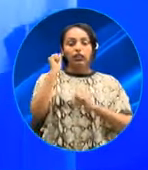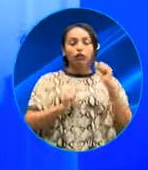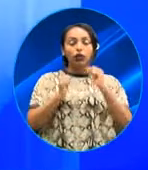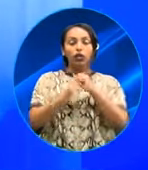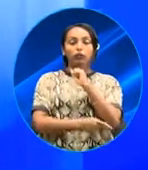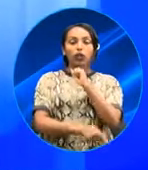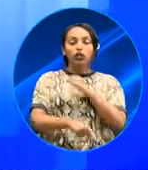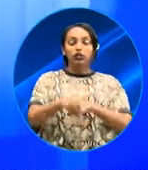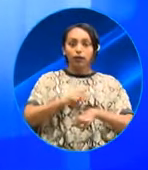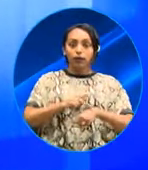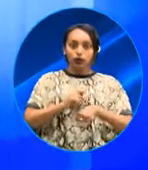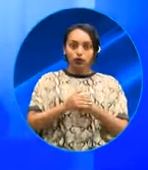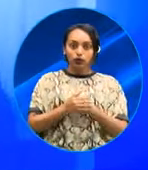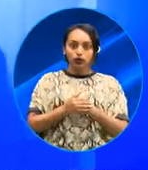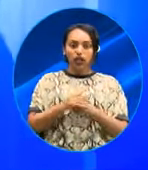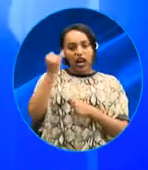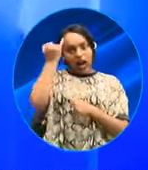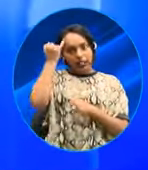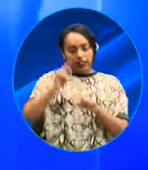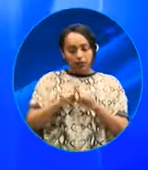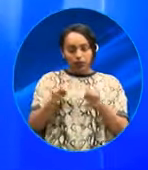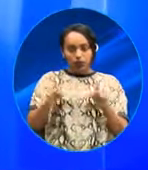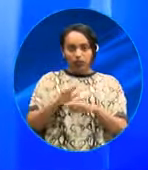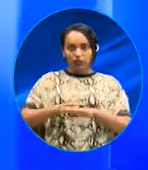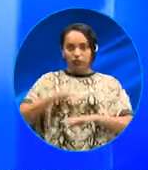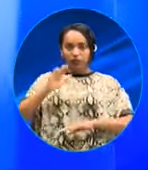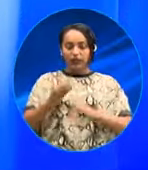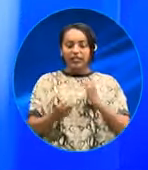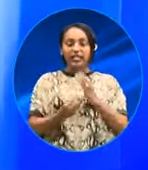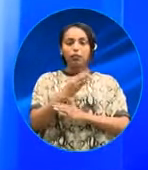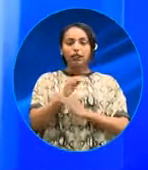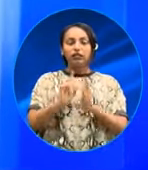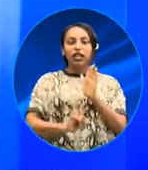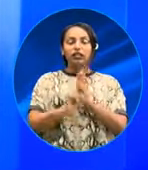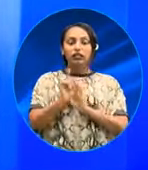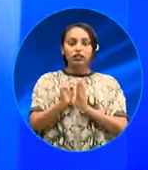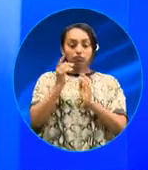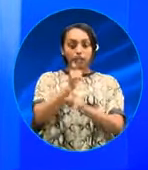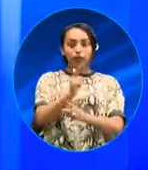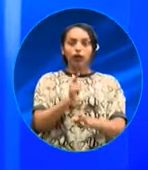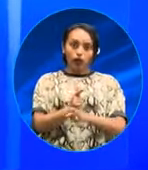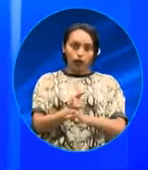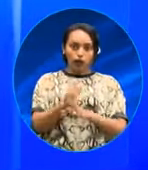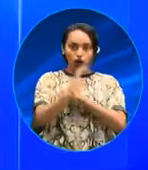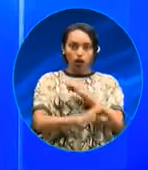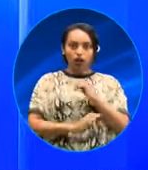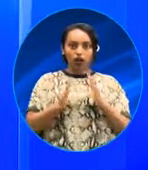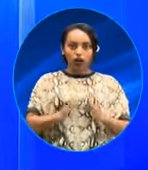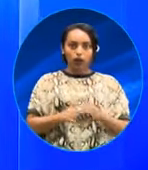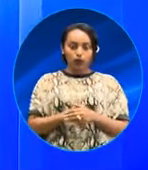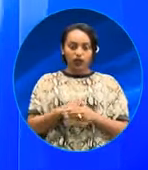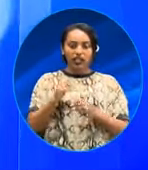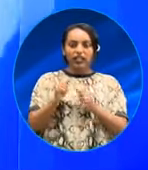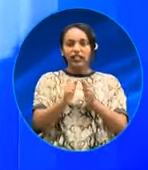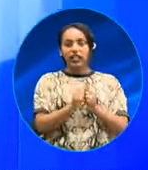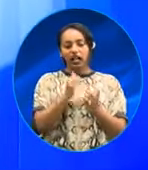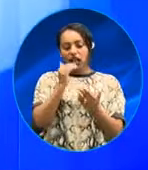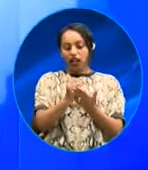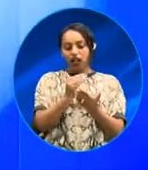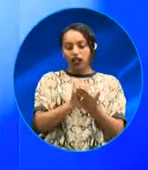ተፎካካሪ የፖለቲካ ፓርቲዎች ከሀሳብ ልዩነት ባለፈ ልማትንና ብልጽግናን በሚያረጋግጡ ሀገራዊ